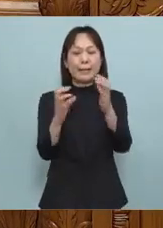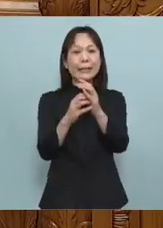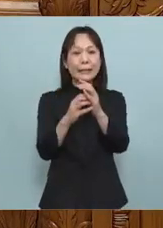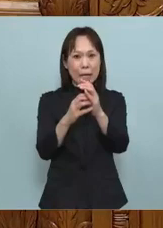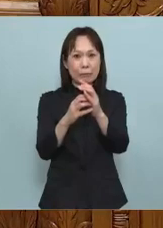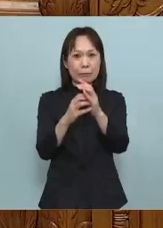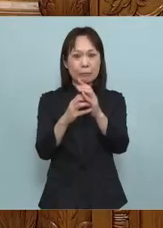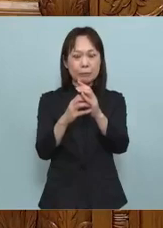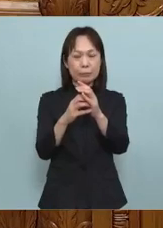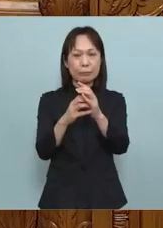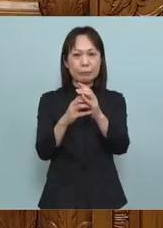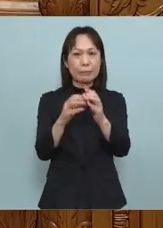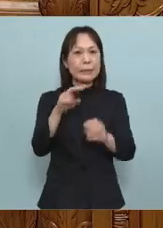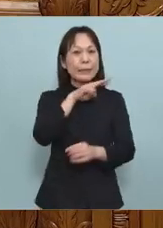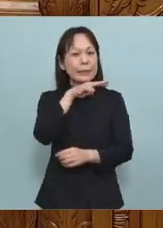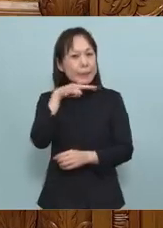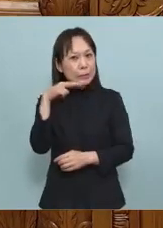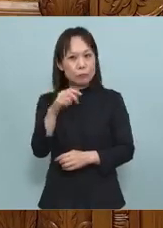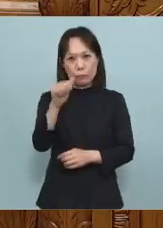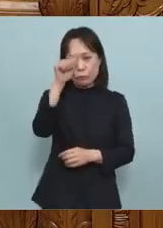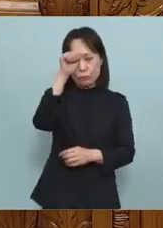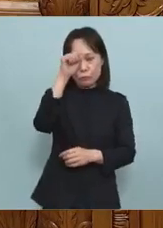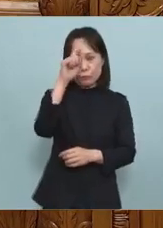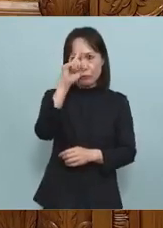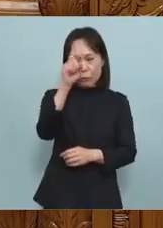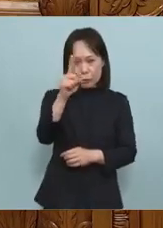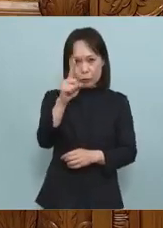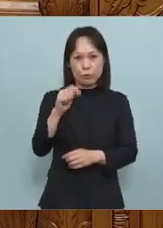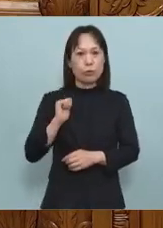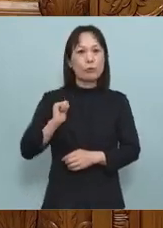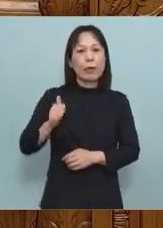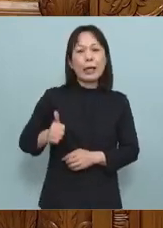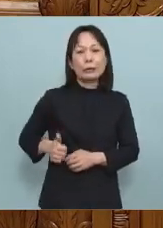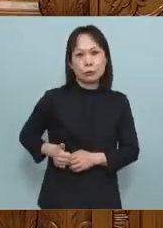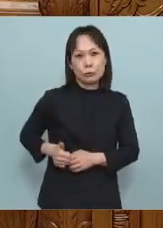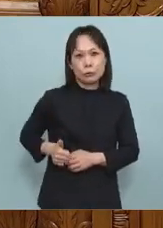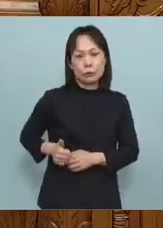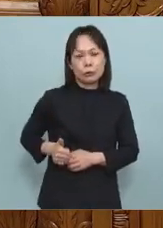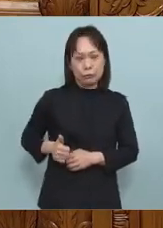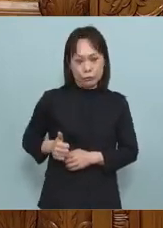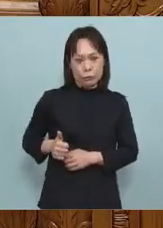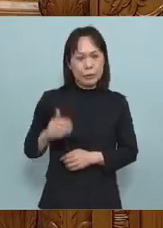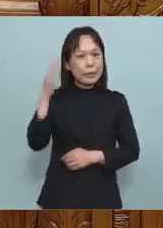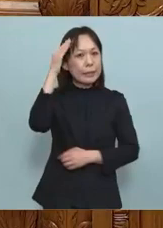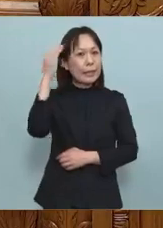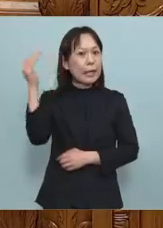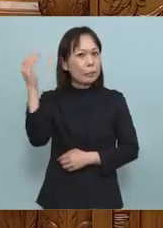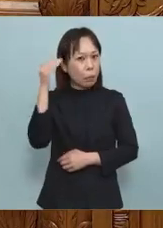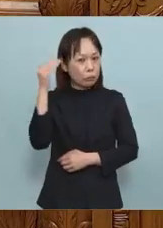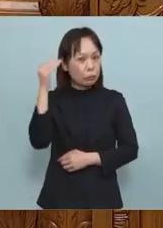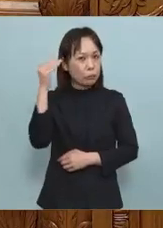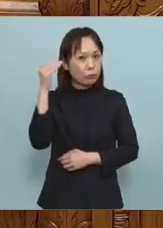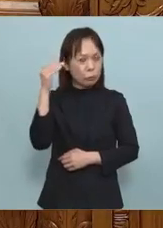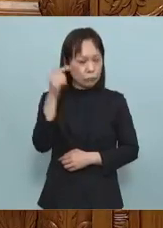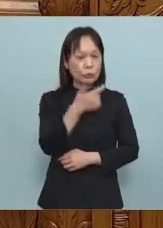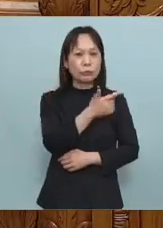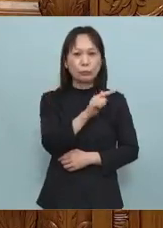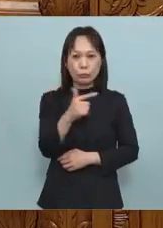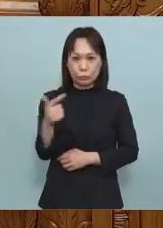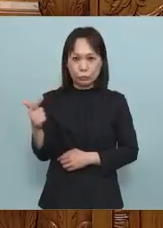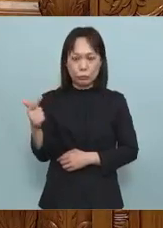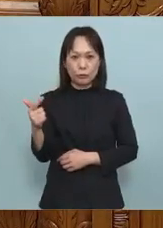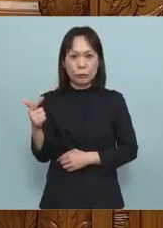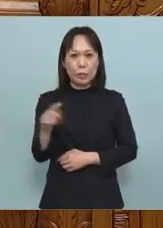ました。イギリス、ドイツ、フランス、EU、ポーランド、韓国、ベトナム、インドネシアなど、